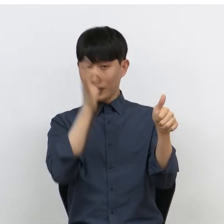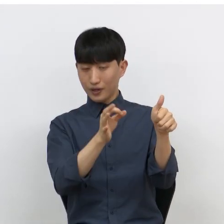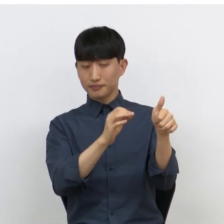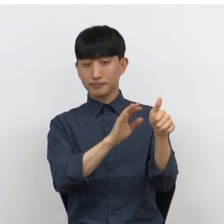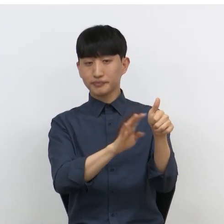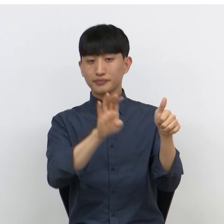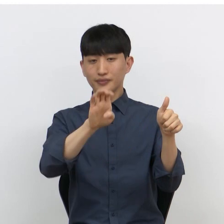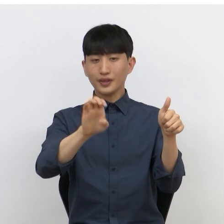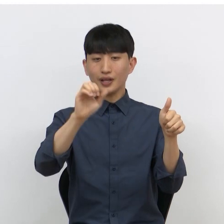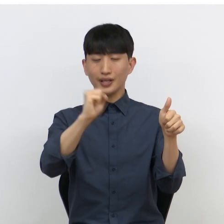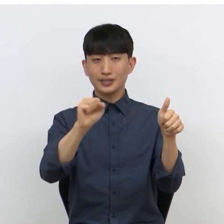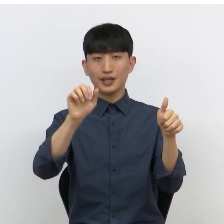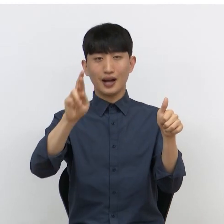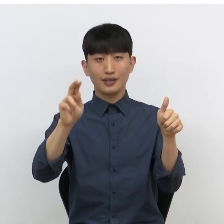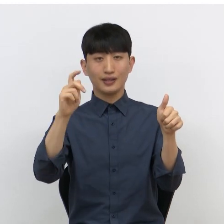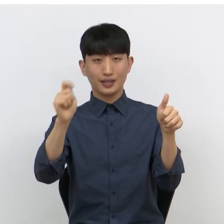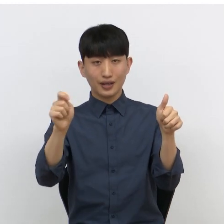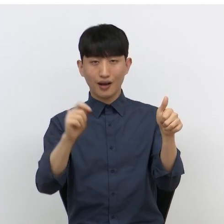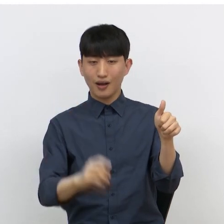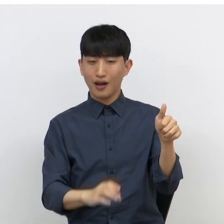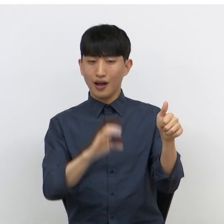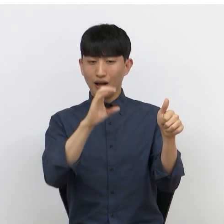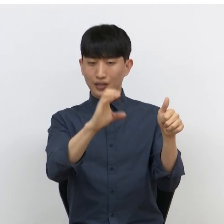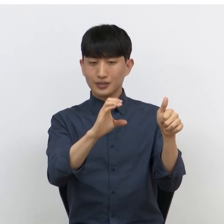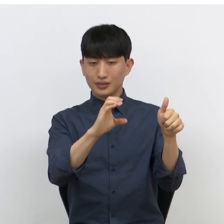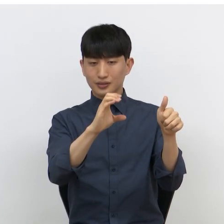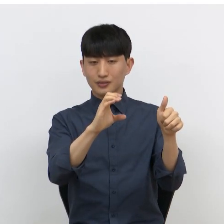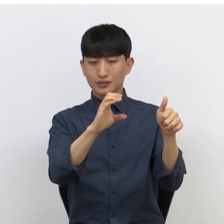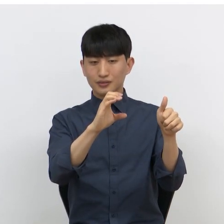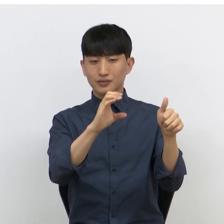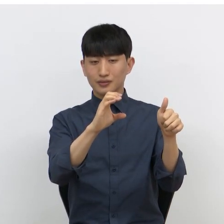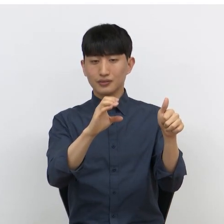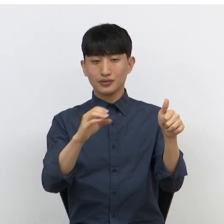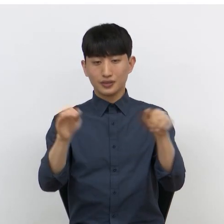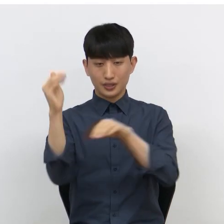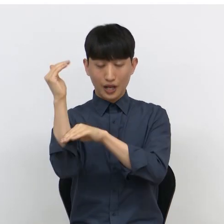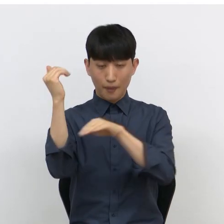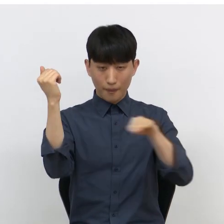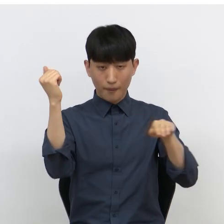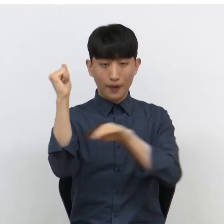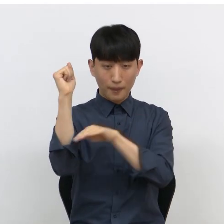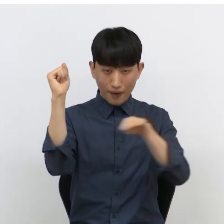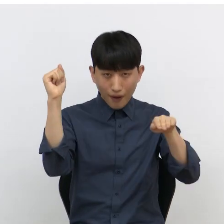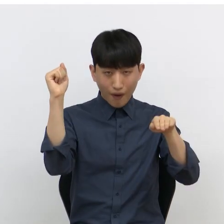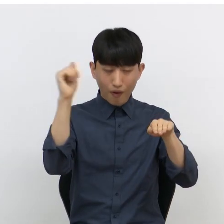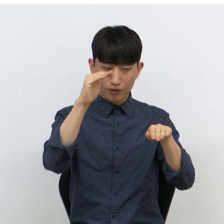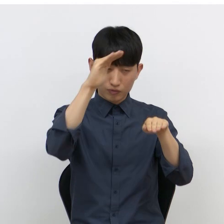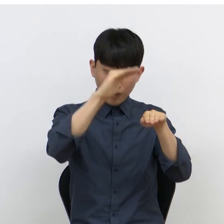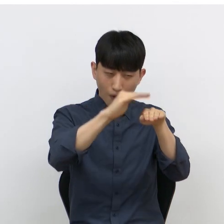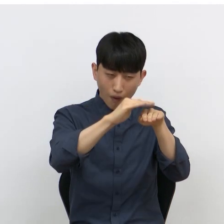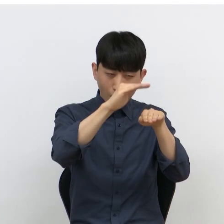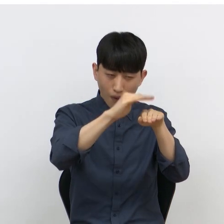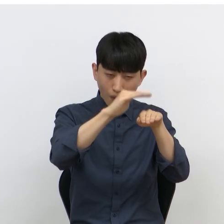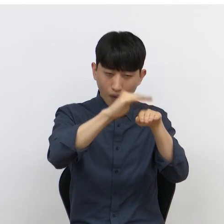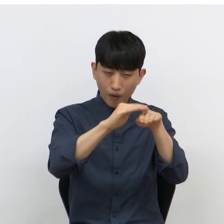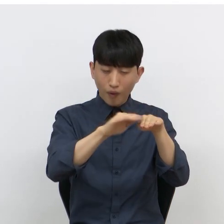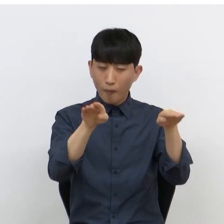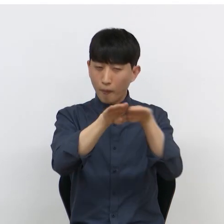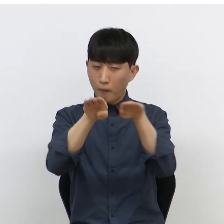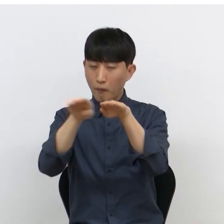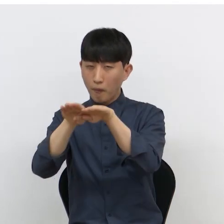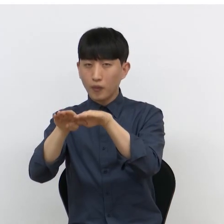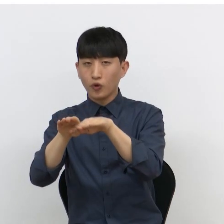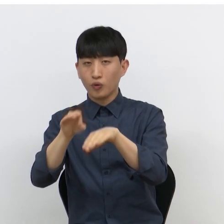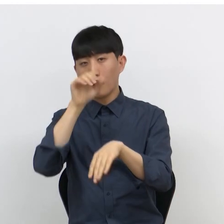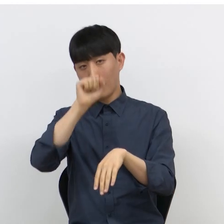이 ESRT가 C레벨과 너무나도 근접하게 정확한 위치에 있다는 것을 확인했고요. 그 다음에